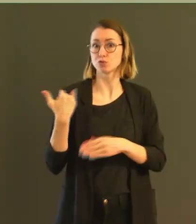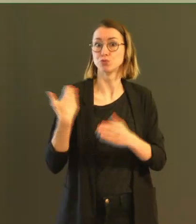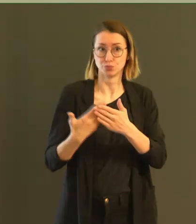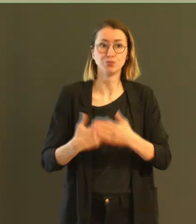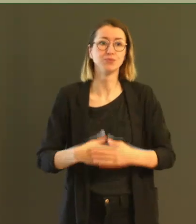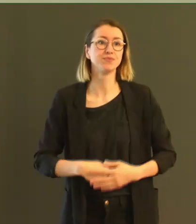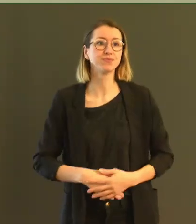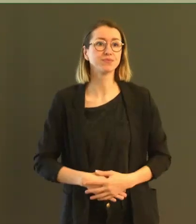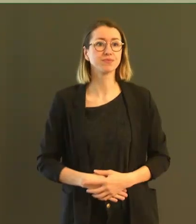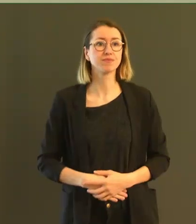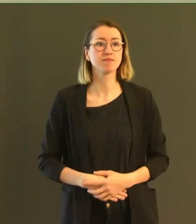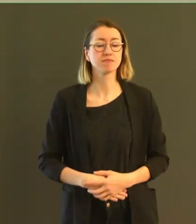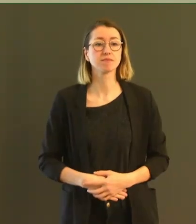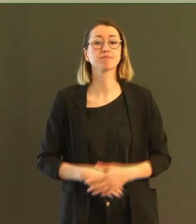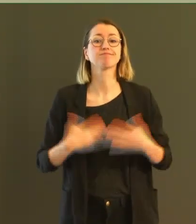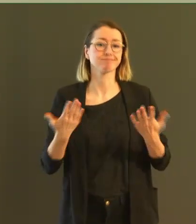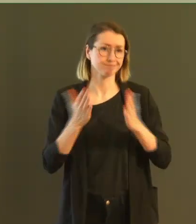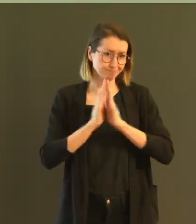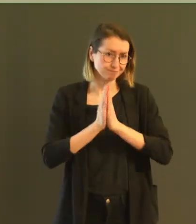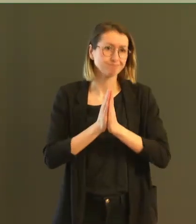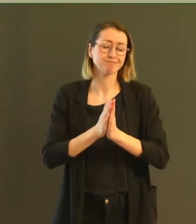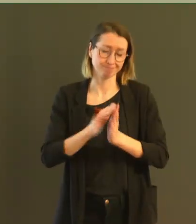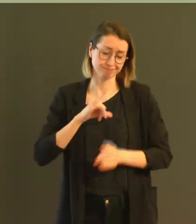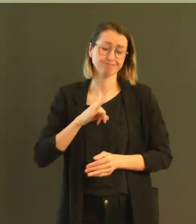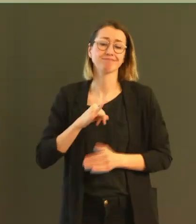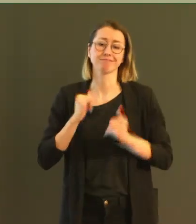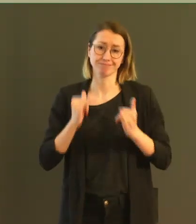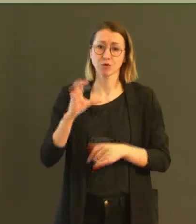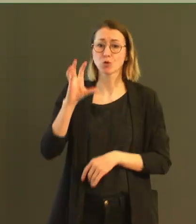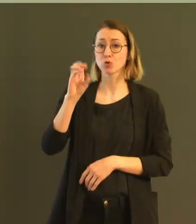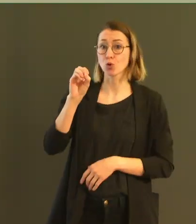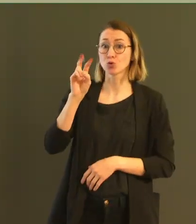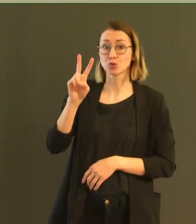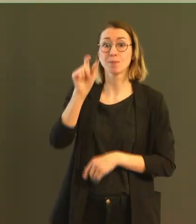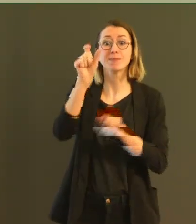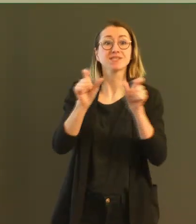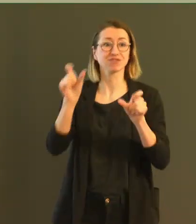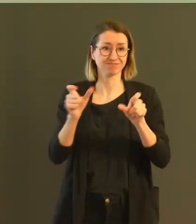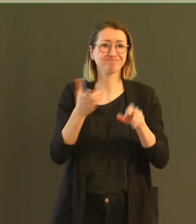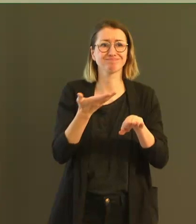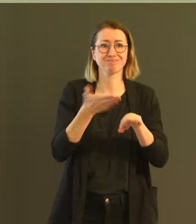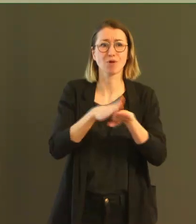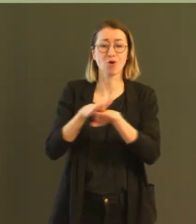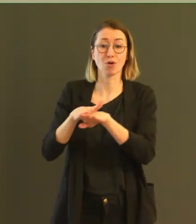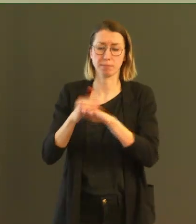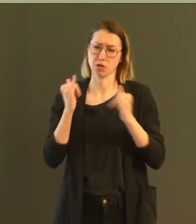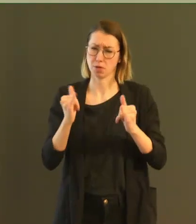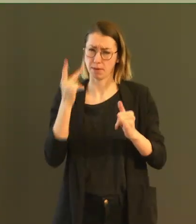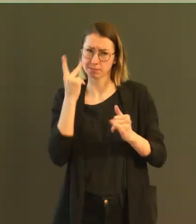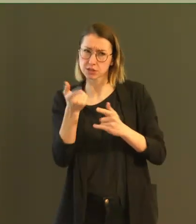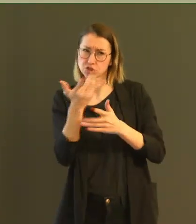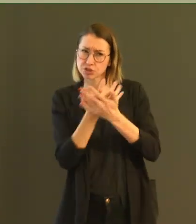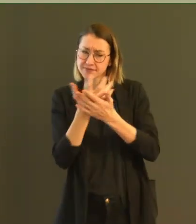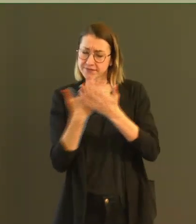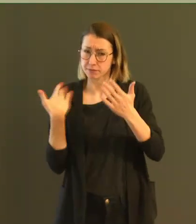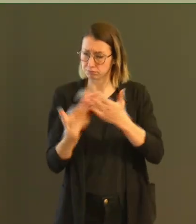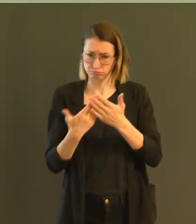déploré 32 décès ici aussi la tendance est à la diminution de l'or de